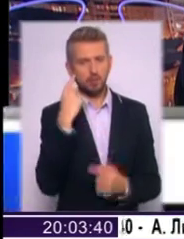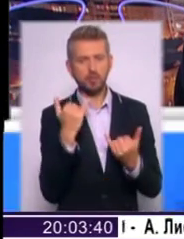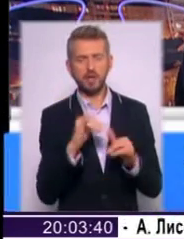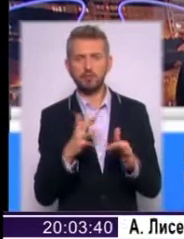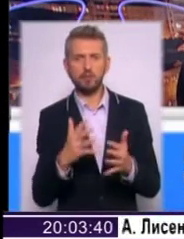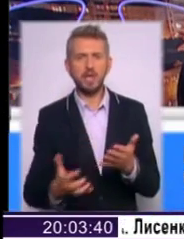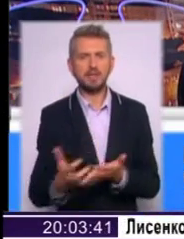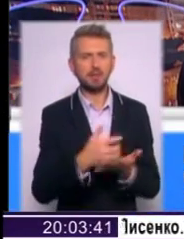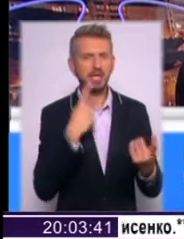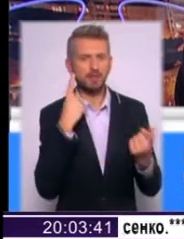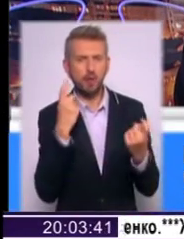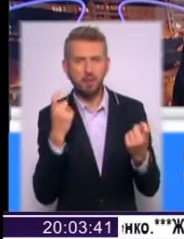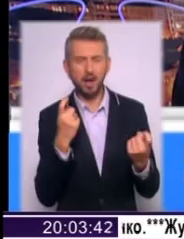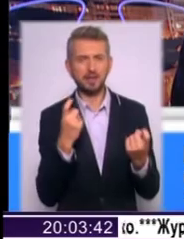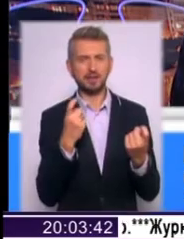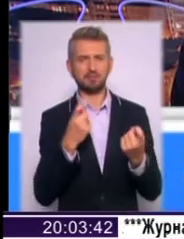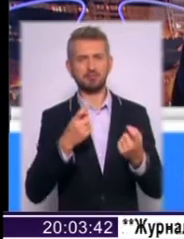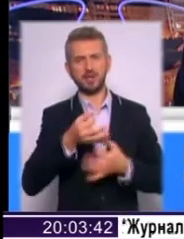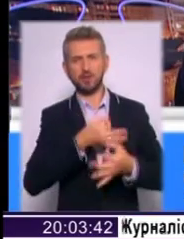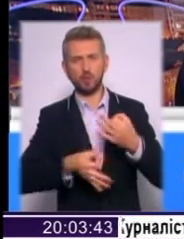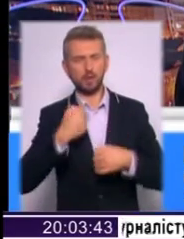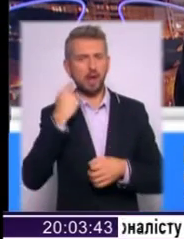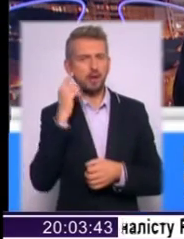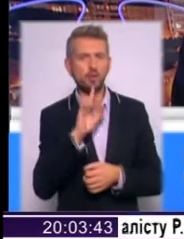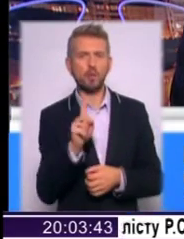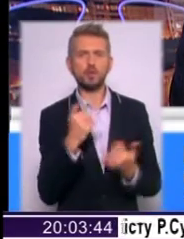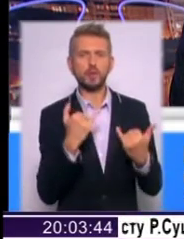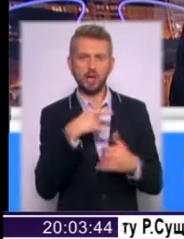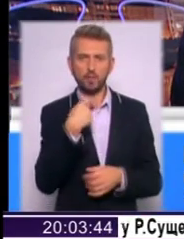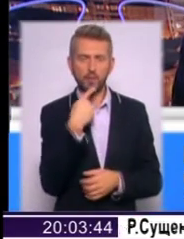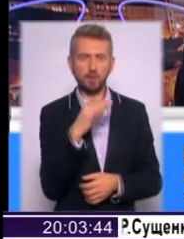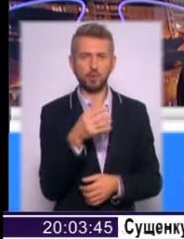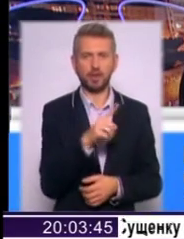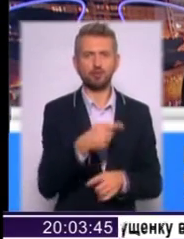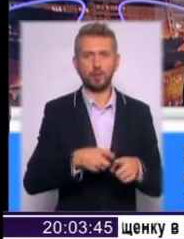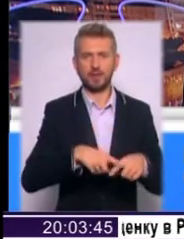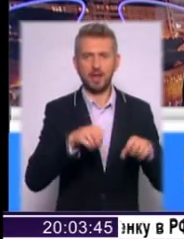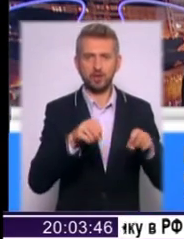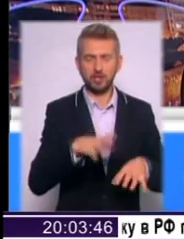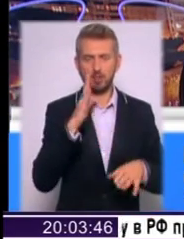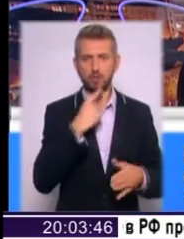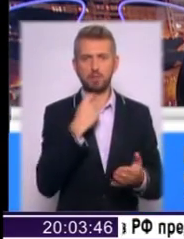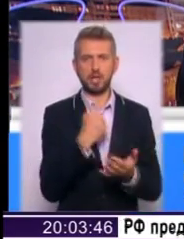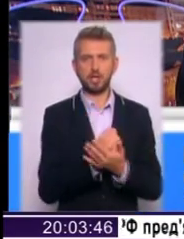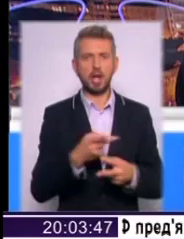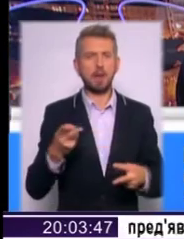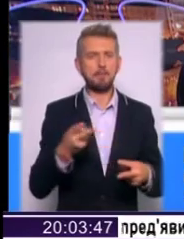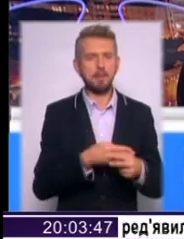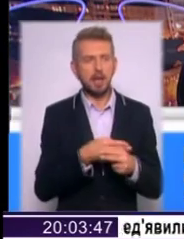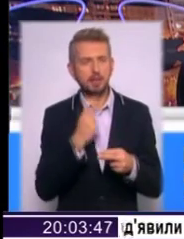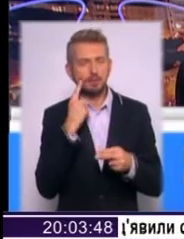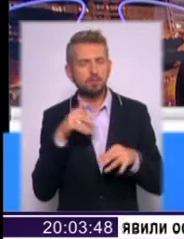лічба, дискусія. Я думаю, що не йде мова про те, що це рішення буде прийнято без